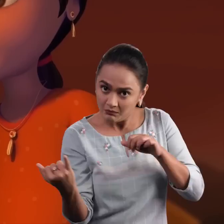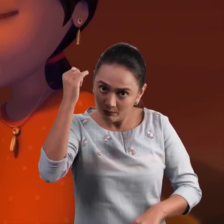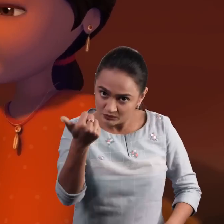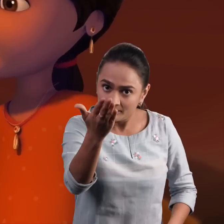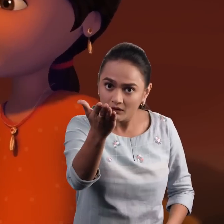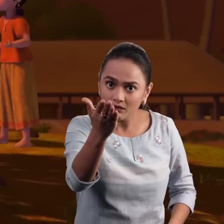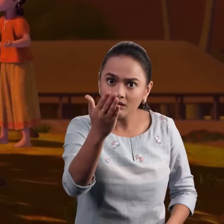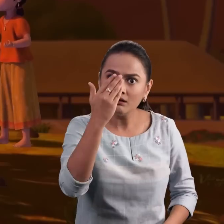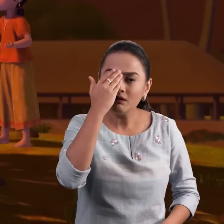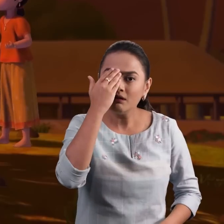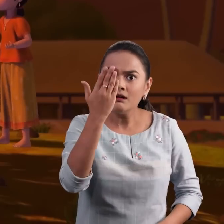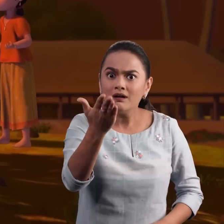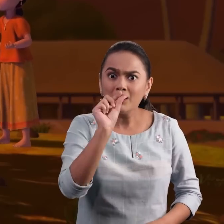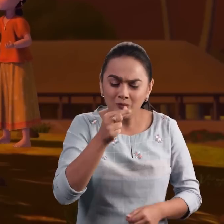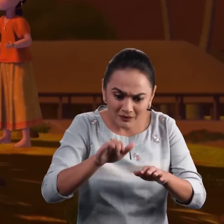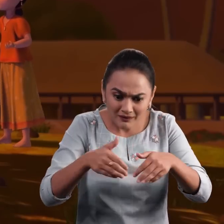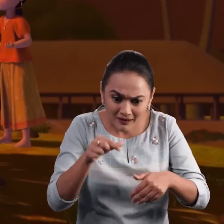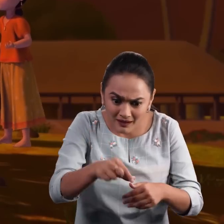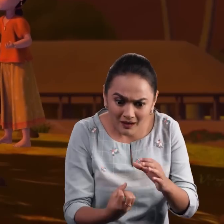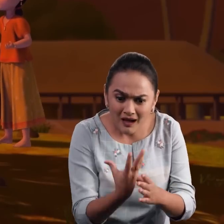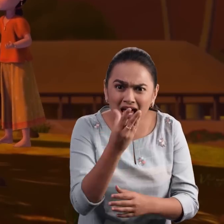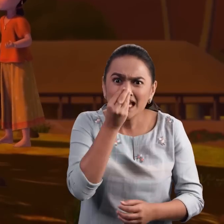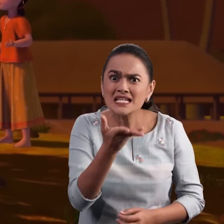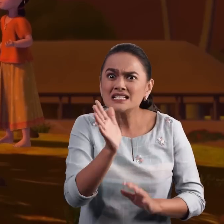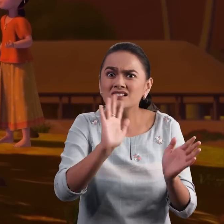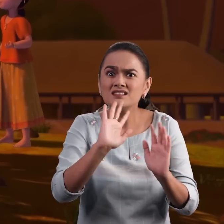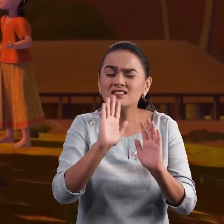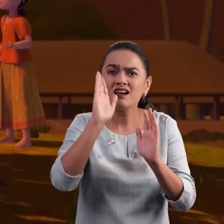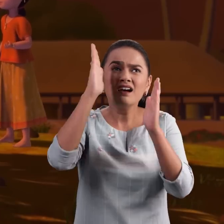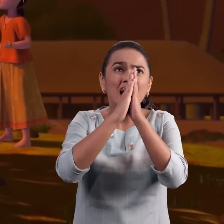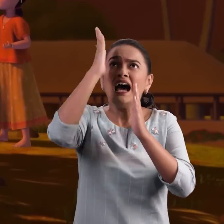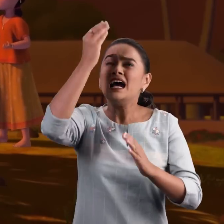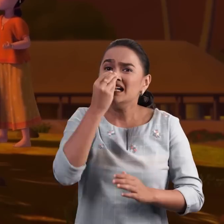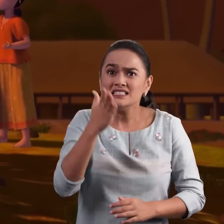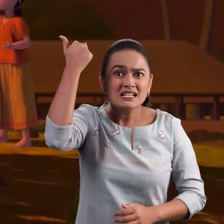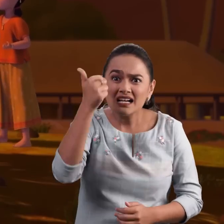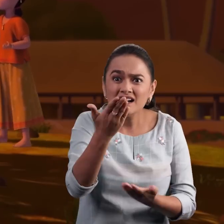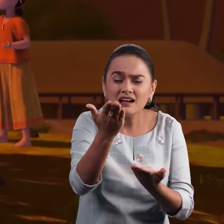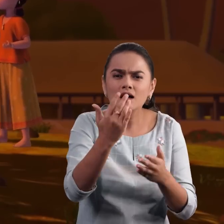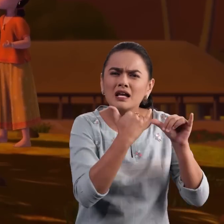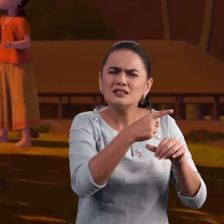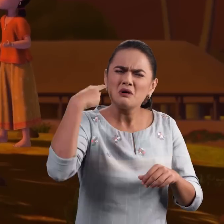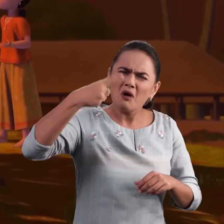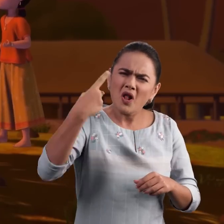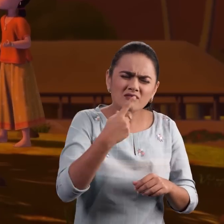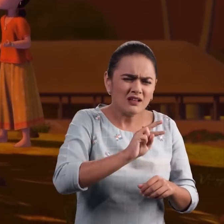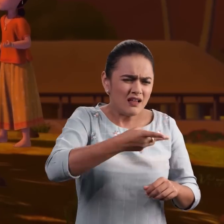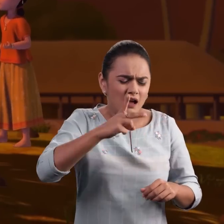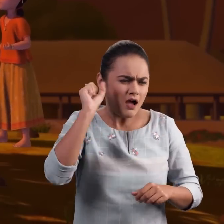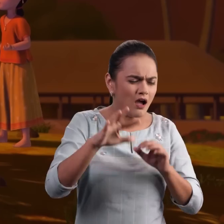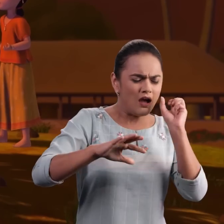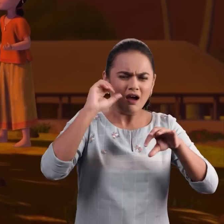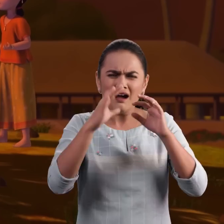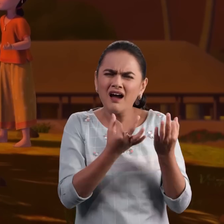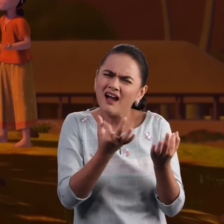तुम भी उठा लोगी? मोतियों की खेती आसान नहीं है, देवताओं के लिए भी। कृष्णा तो हमेशा ही ऐसे चमत्कार